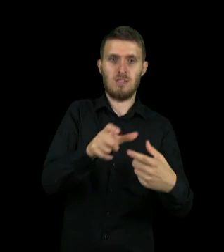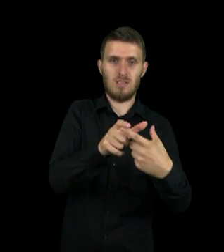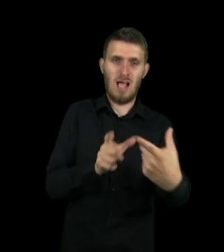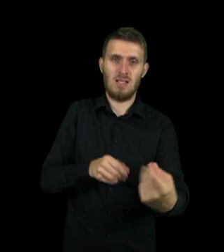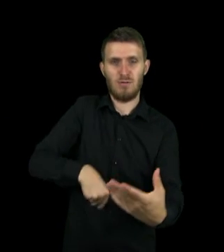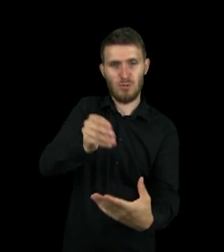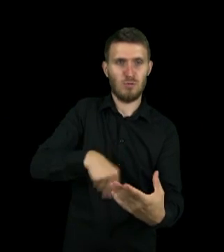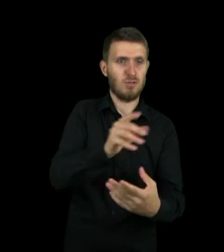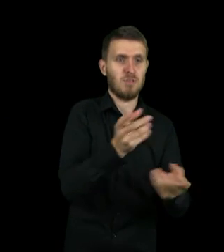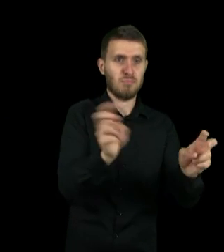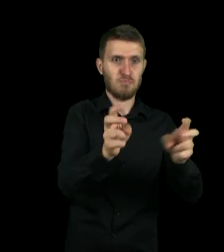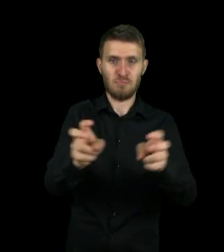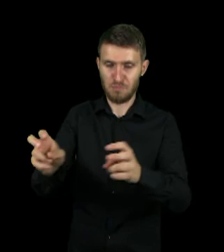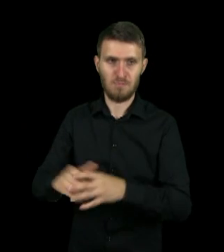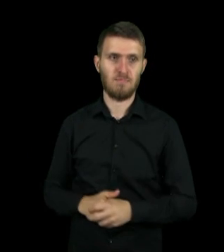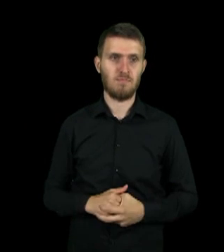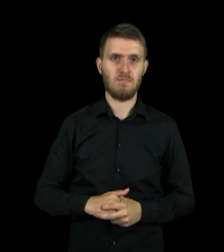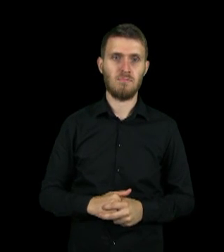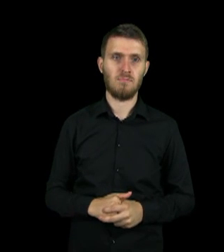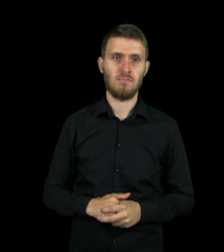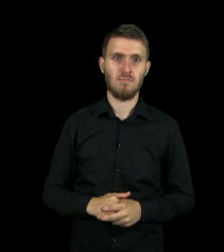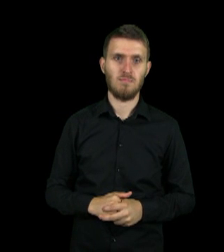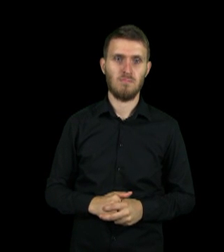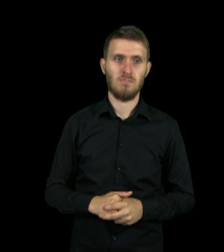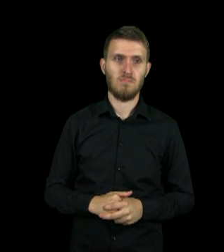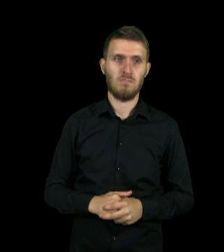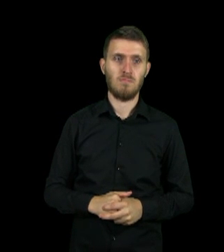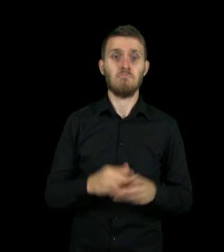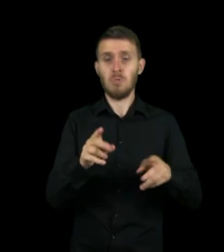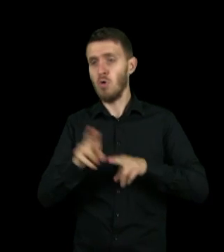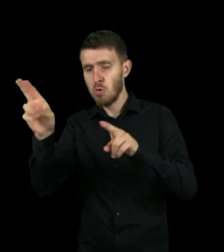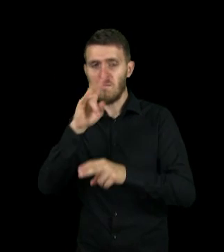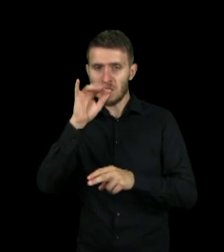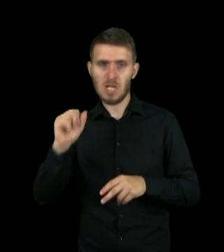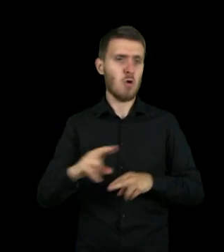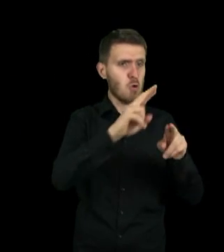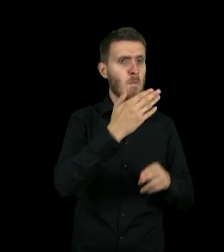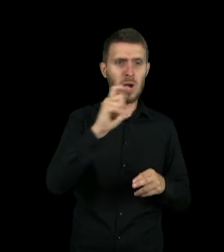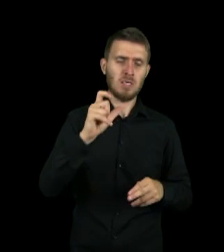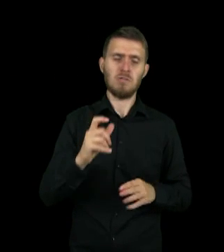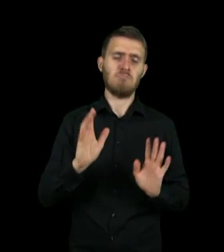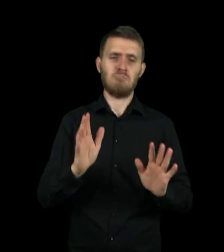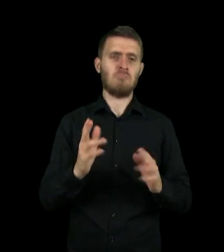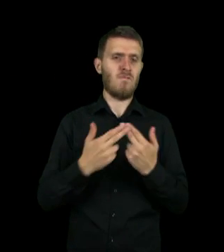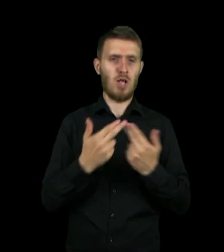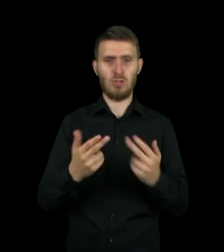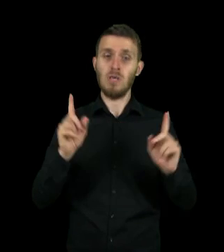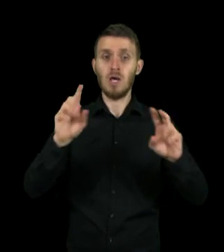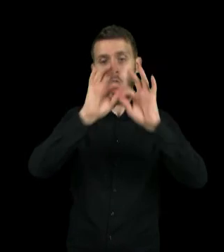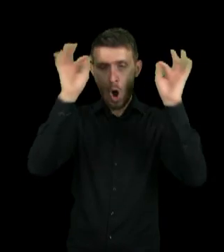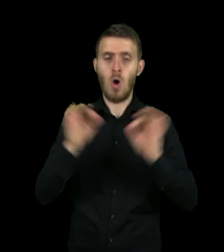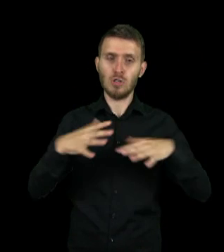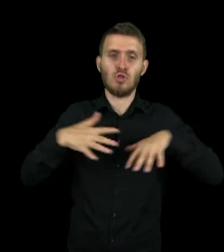akceptować karty wiza bo ich agent rozliczeniowy jest członkiem sieci wia mógłby być